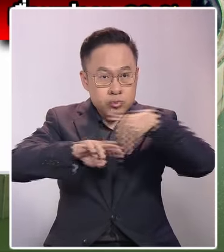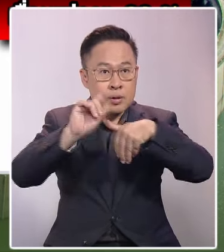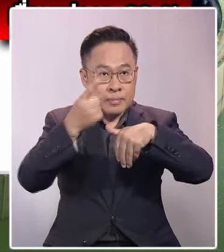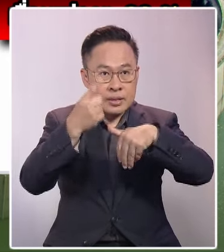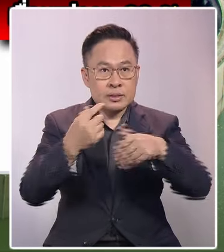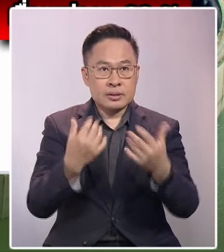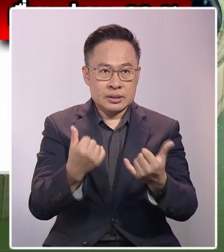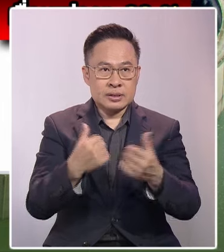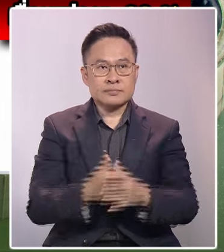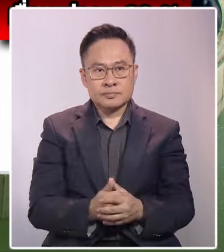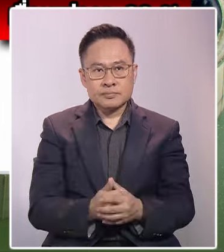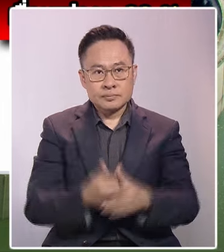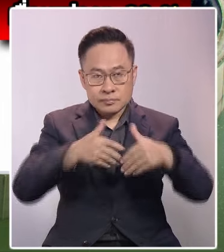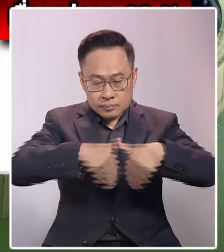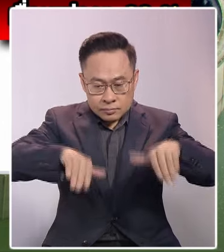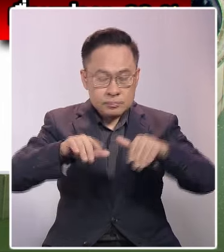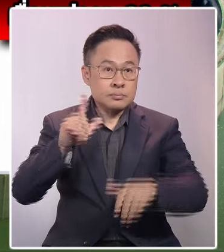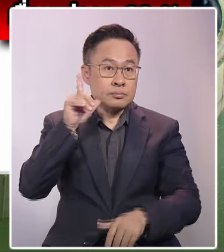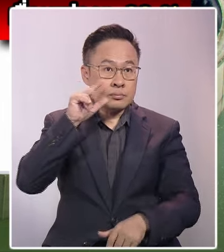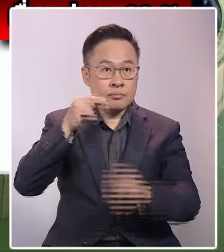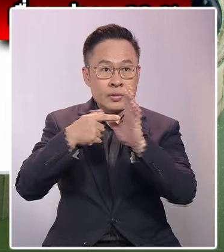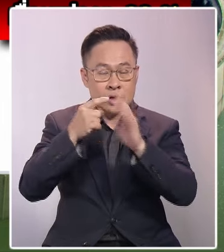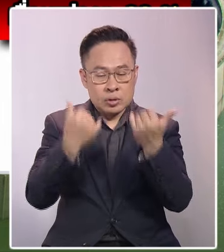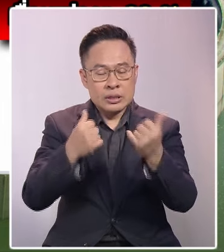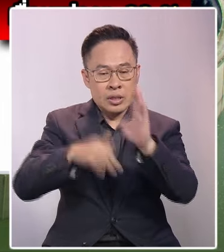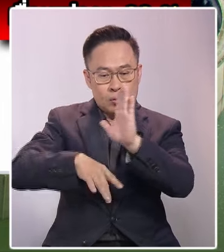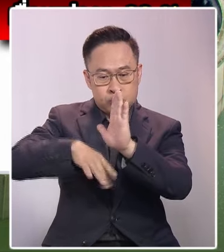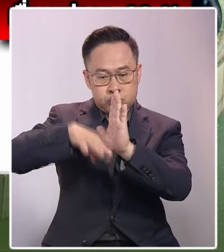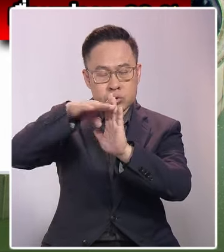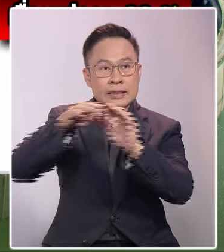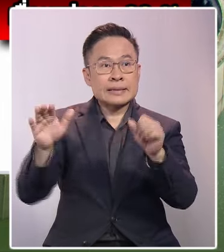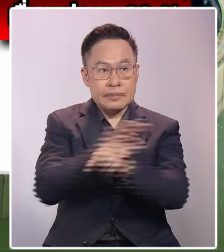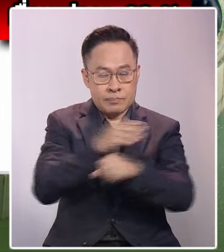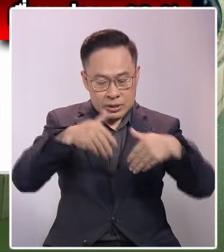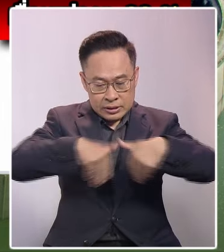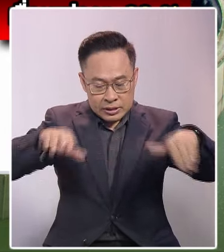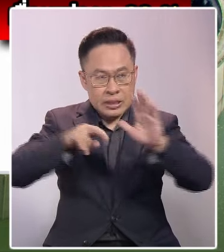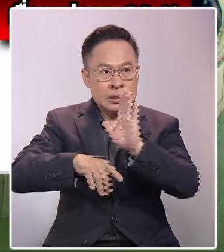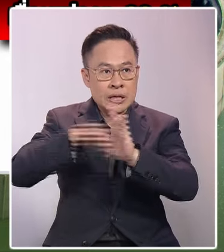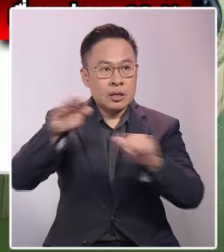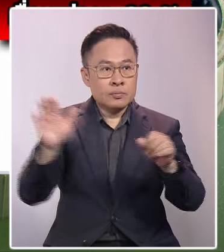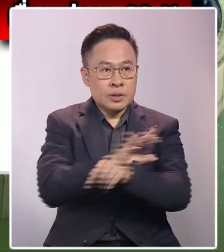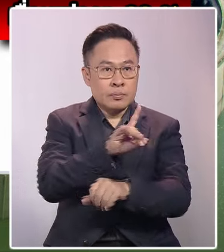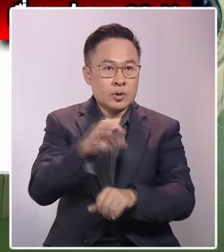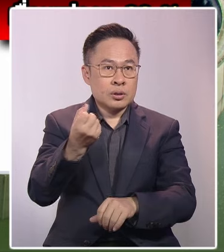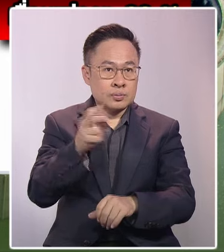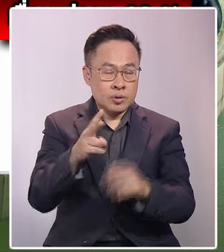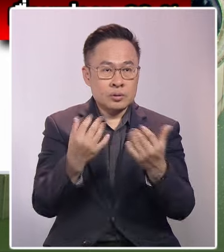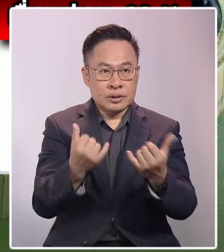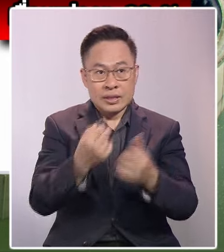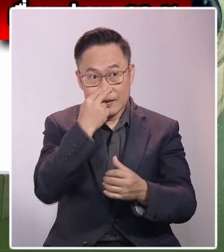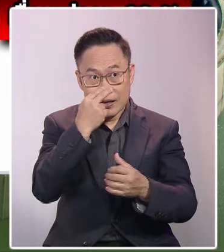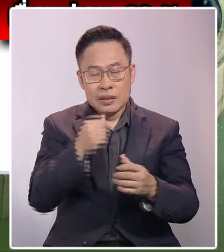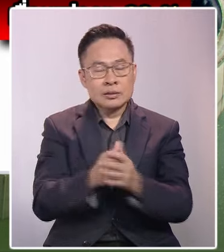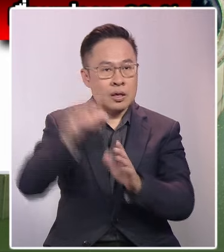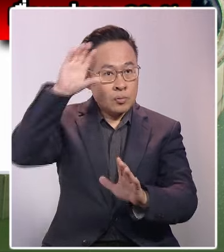นี้เนี่ยในพื้นที่ของเขื่อนแม่งัดนะครับที่อยู่เหนือแม่น้ำปิงอ่าเป็นพื้นที่รับน้ำเป็นเขื่อนรับน้ำสำคัญเนี่ยถ้าเห็นอยู่ที่